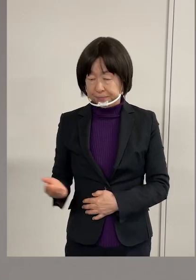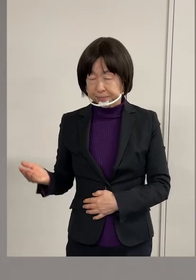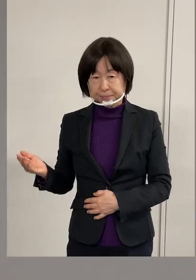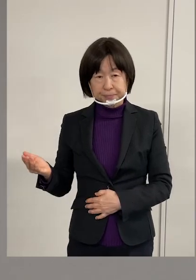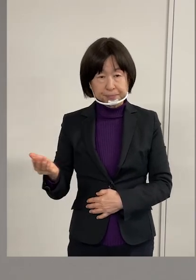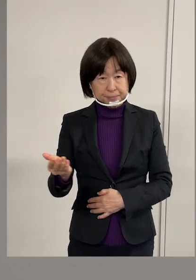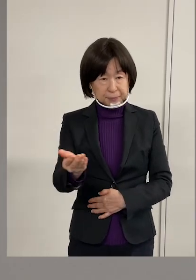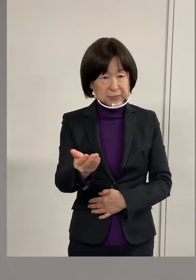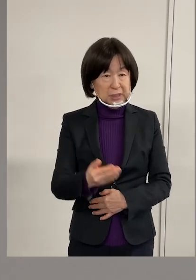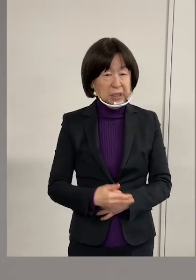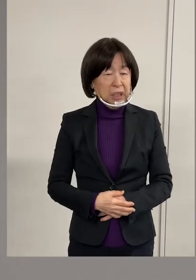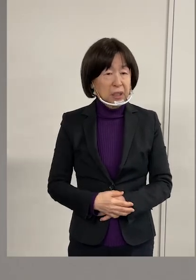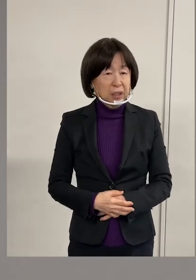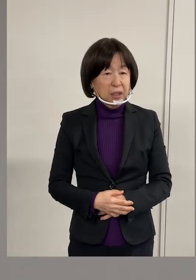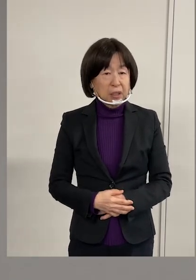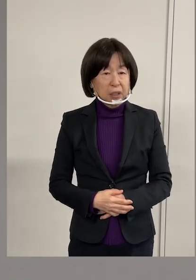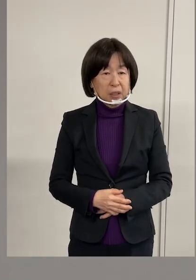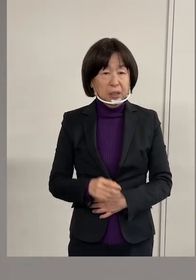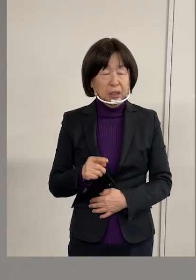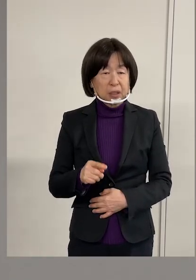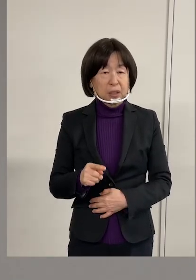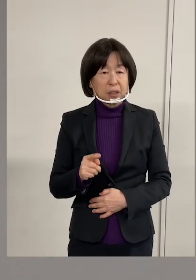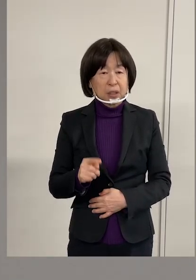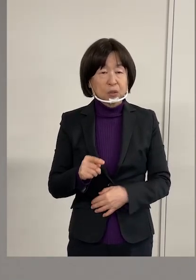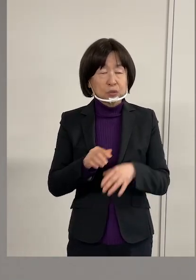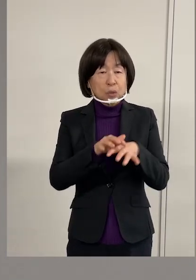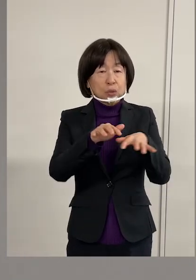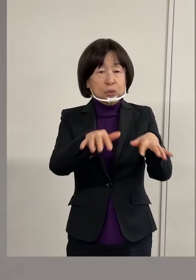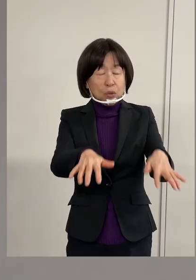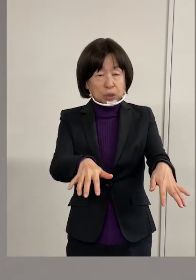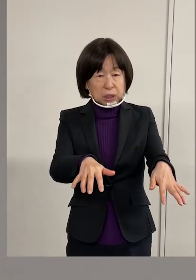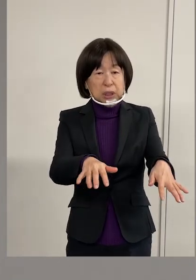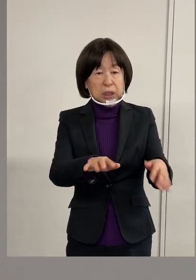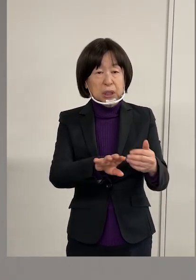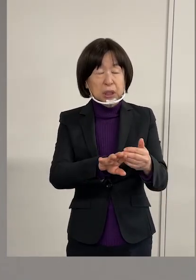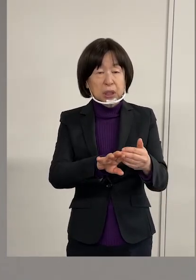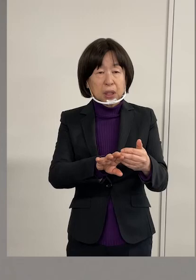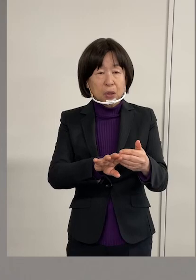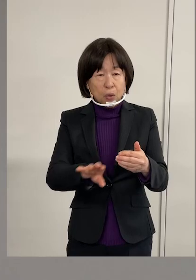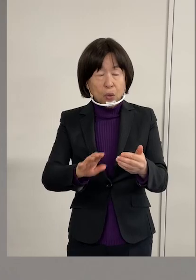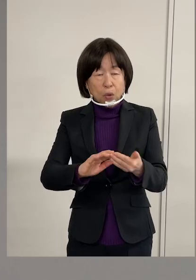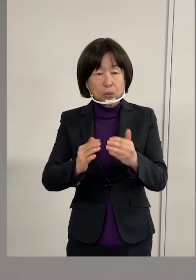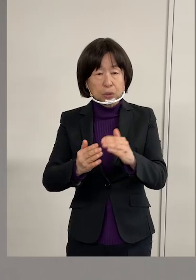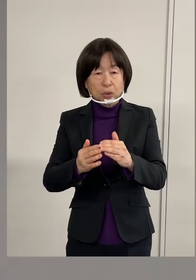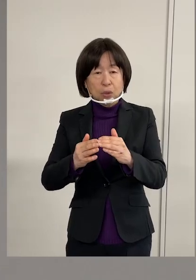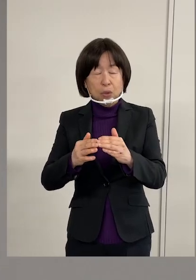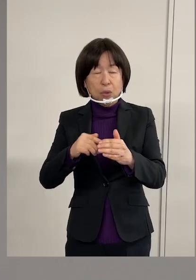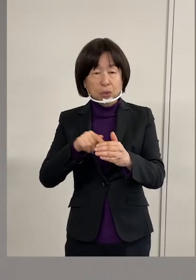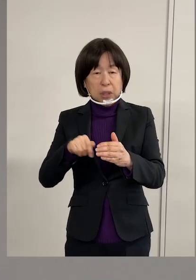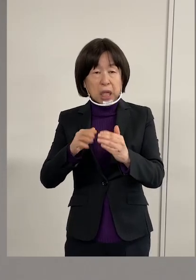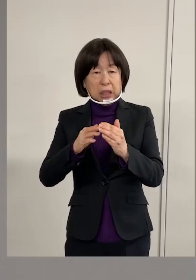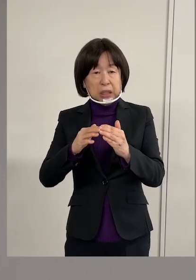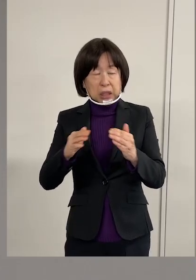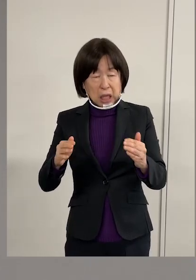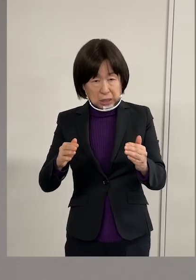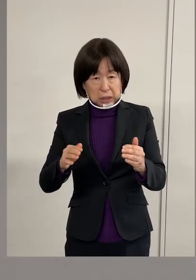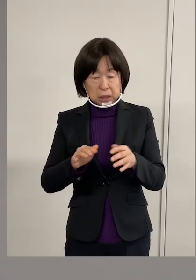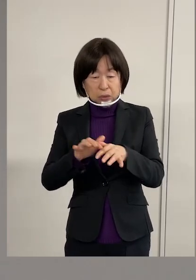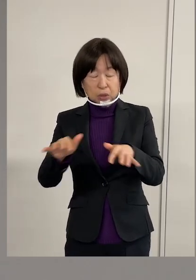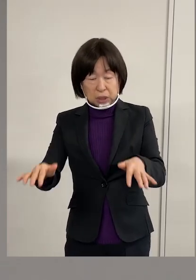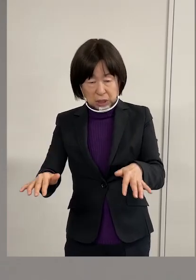あ、この組織だけに限らずですね、町内会組織を含めて後継者が非常